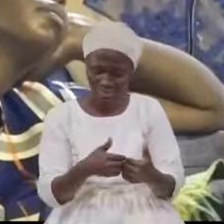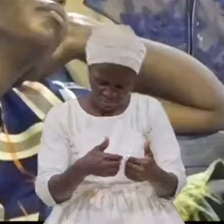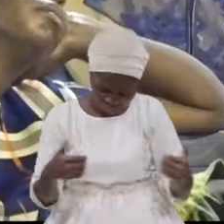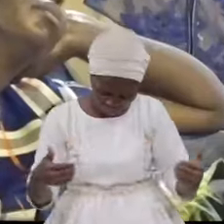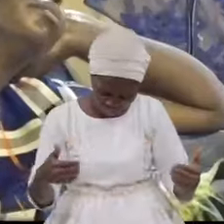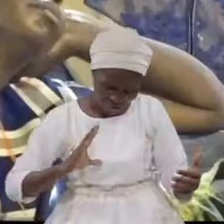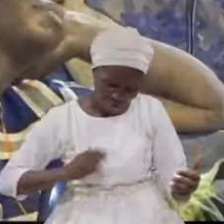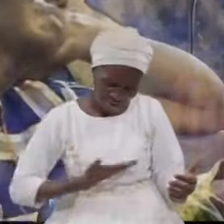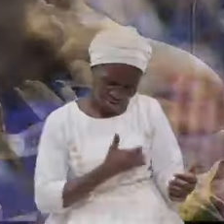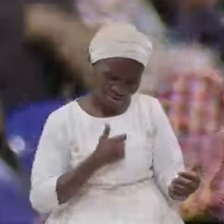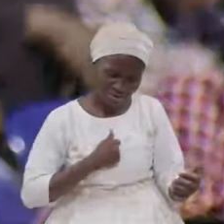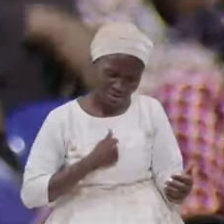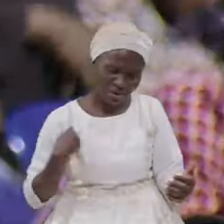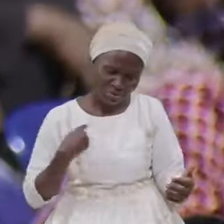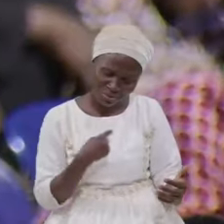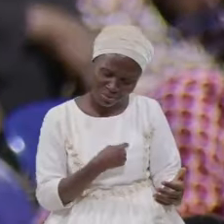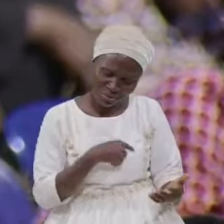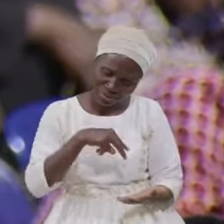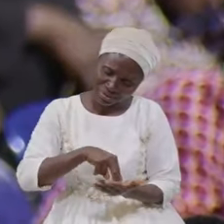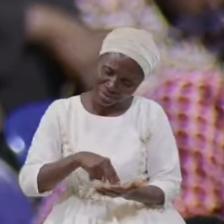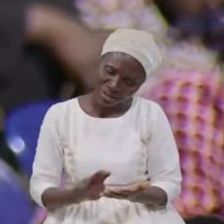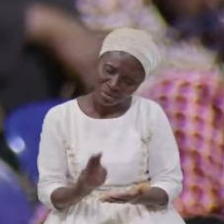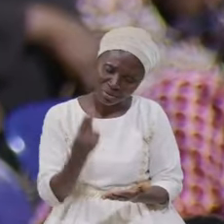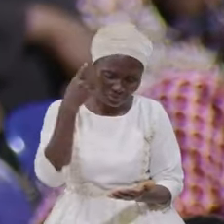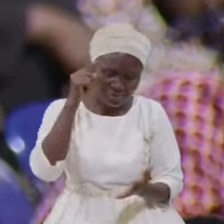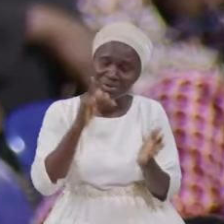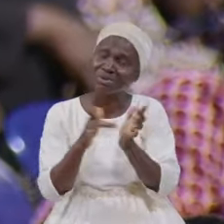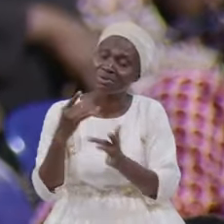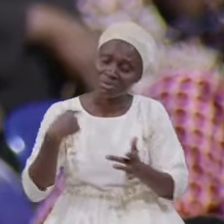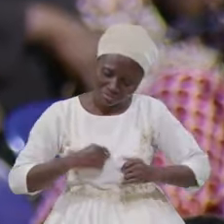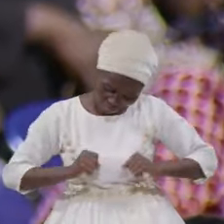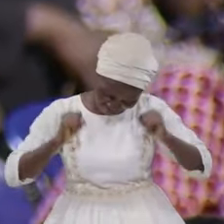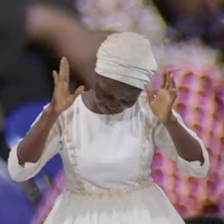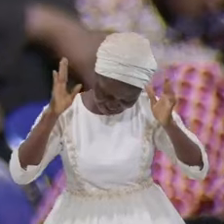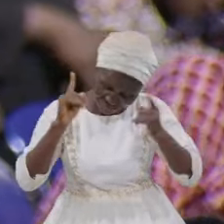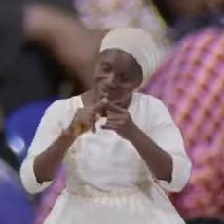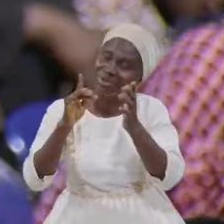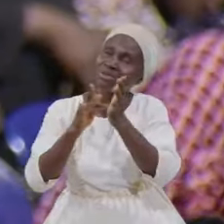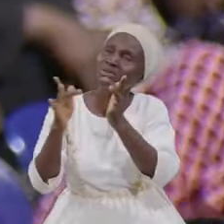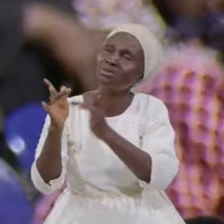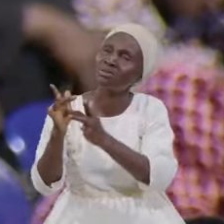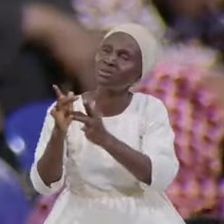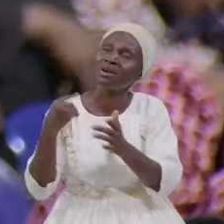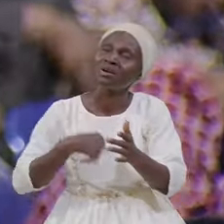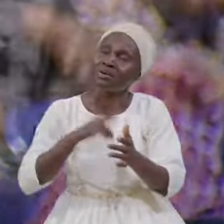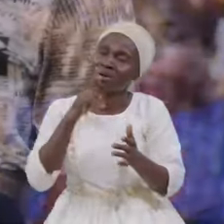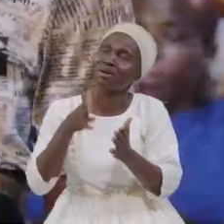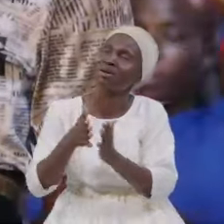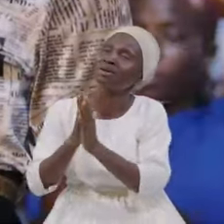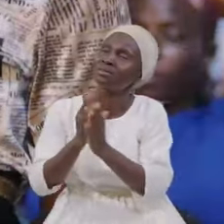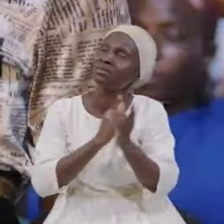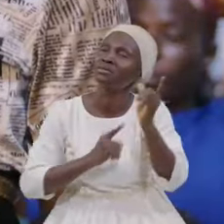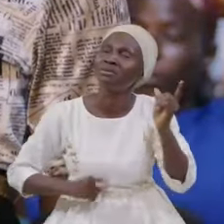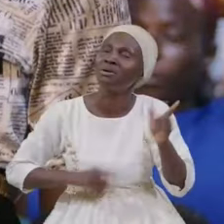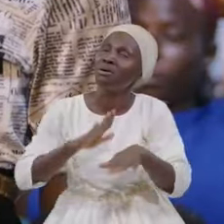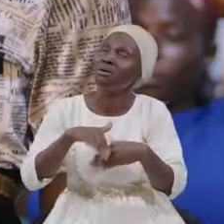nous nous levons pour Jésus, nous abandonnons tout à Jésus. Nous demandons, Seigneur, que tous les péchés